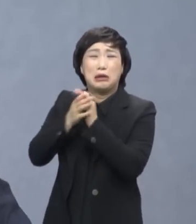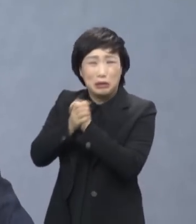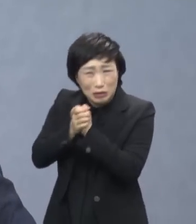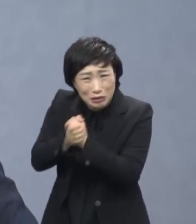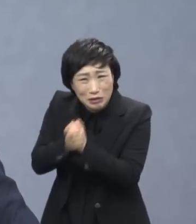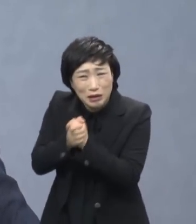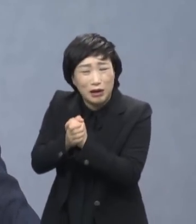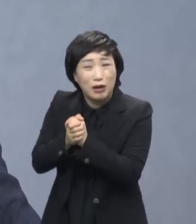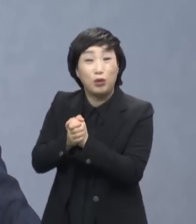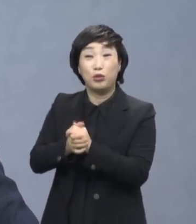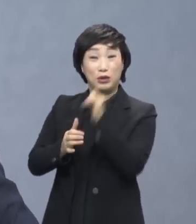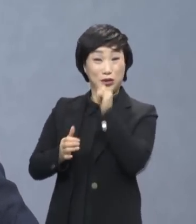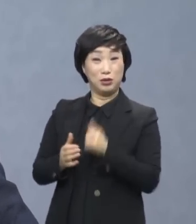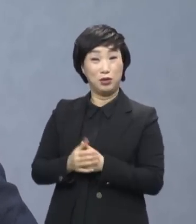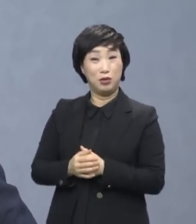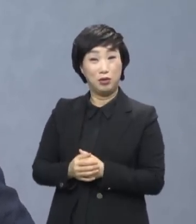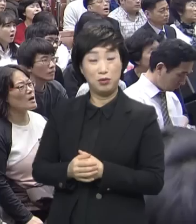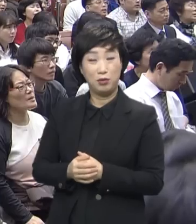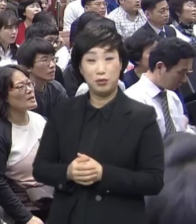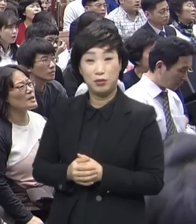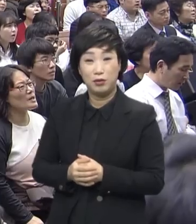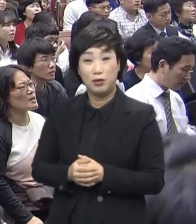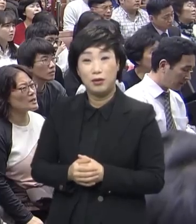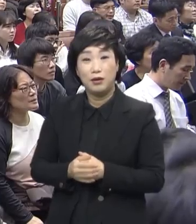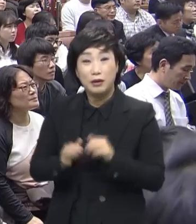아버지 원대로 되기를 원합니다.